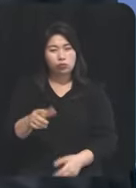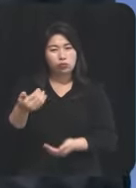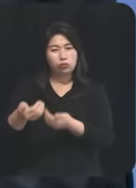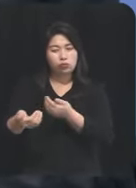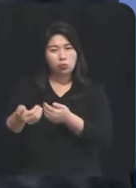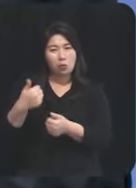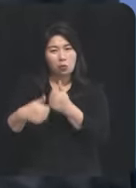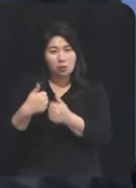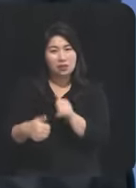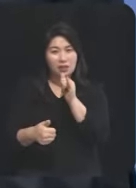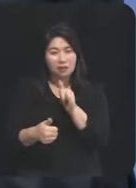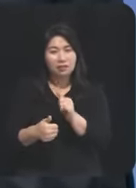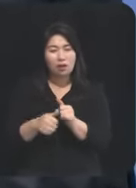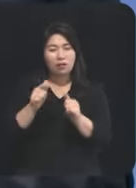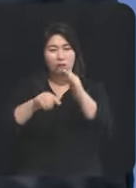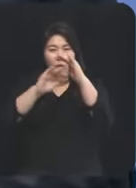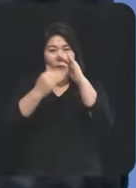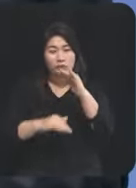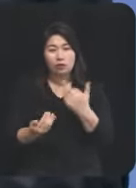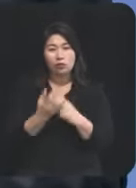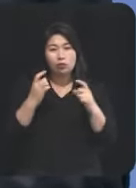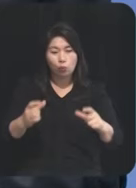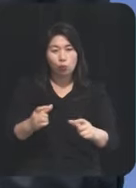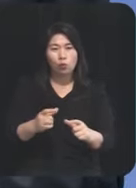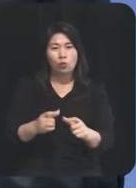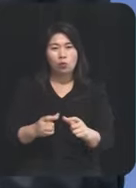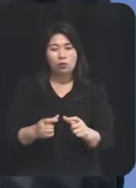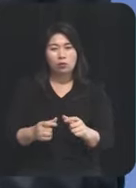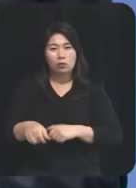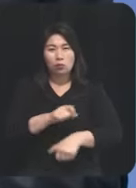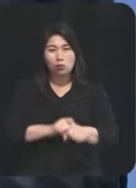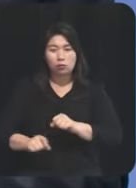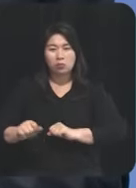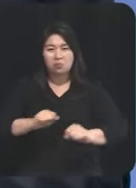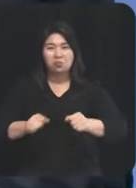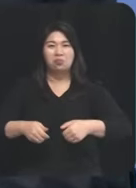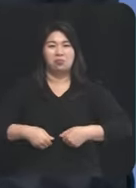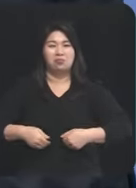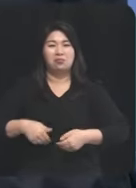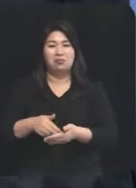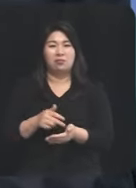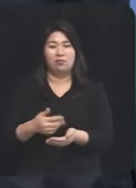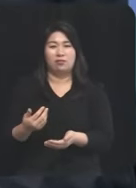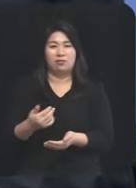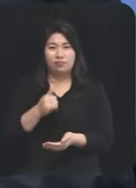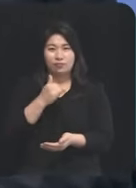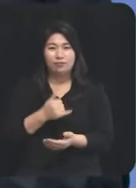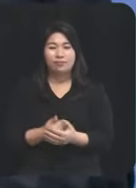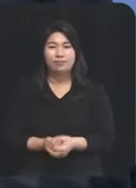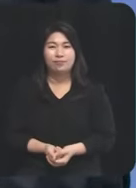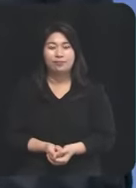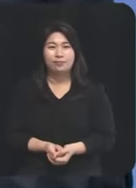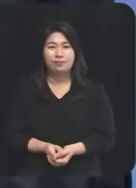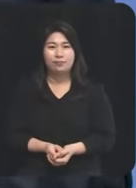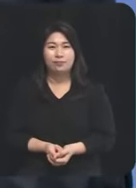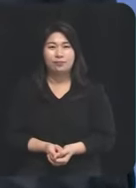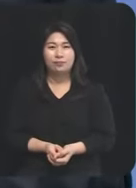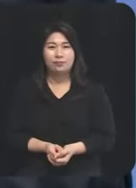것이다. 그런 과정에 제주도도 적극적으로 대응해야 된다라는 입장을 갖고 있습니다. 그리고 아까 이제